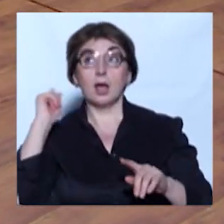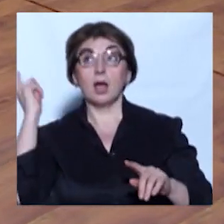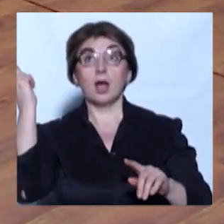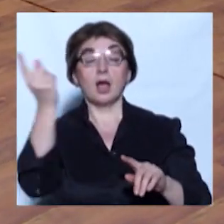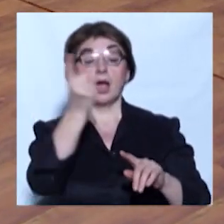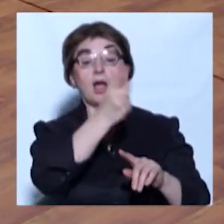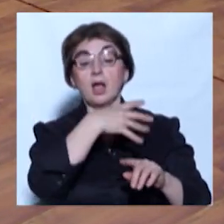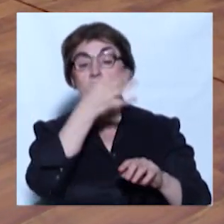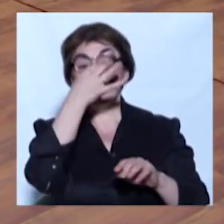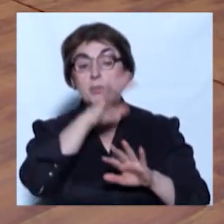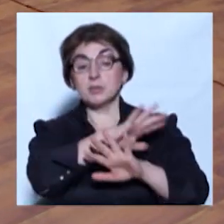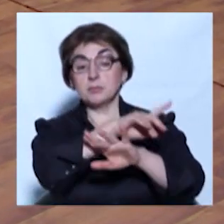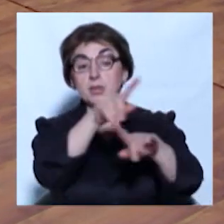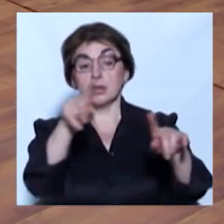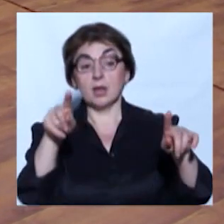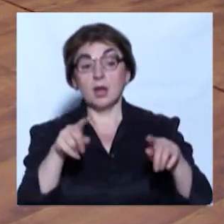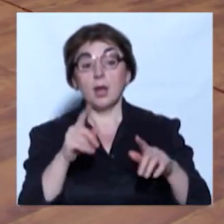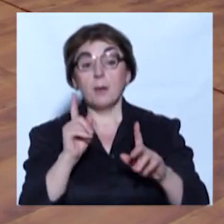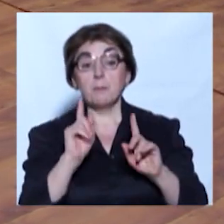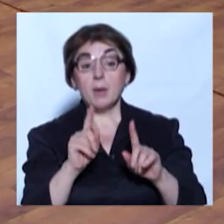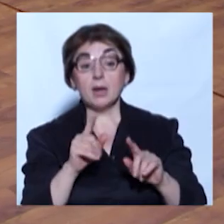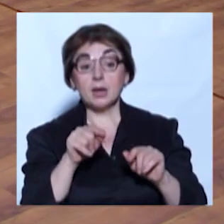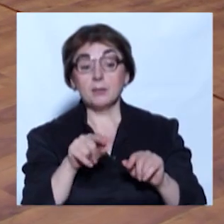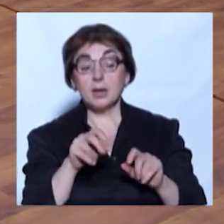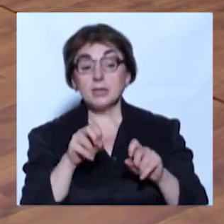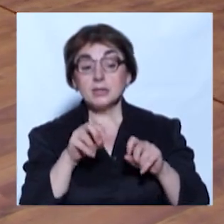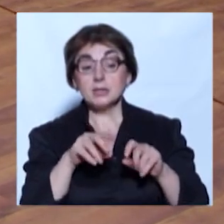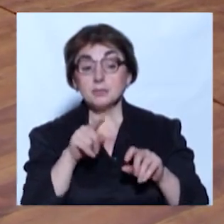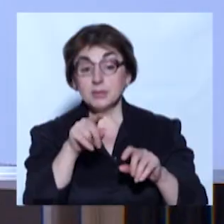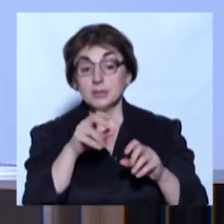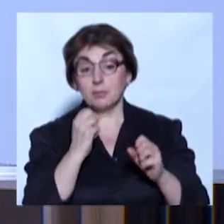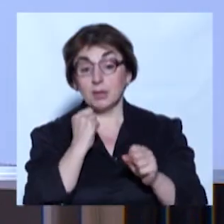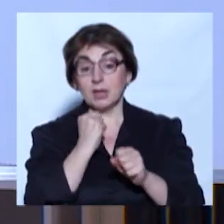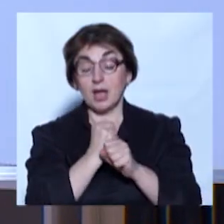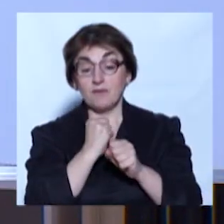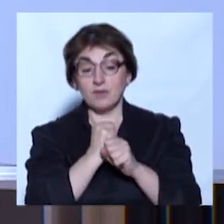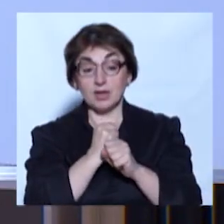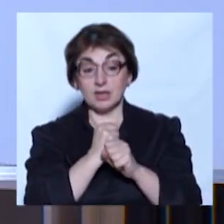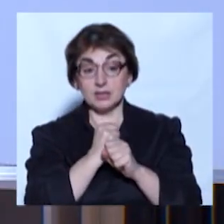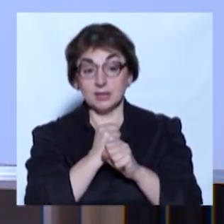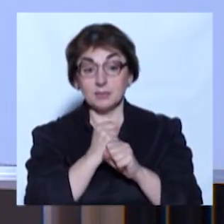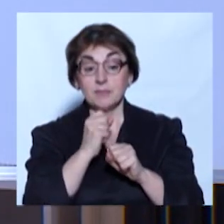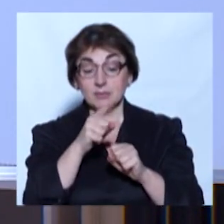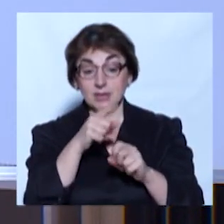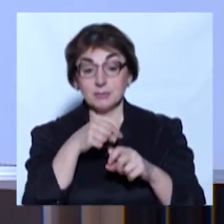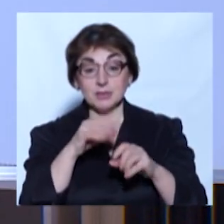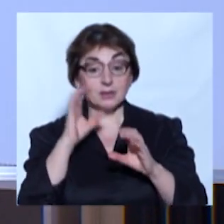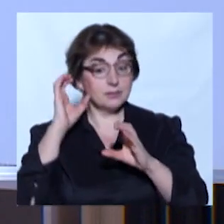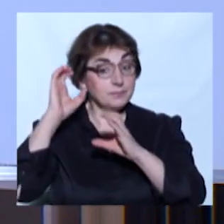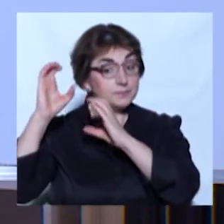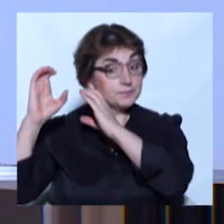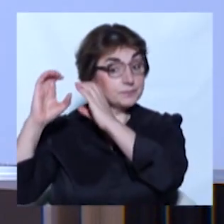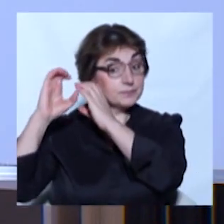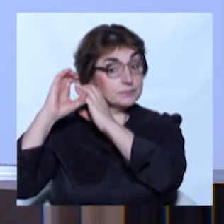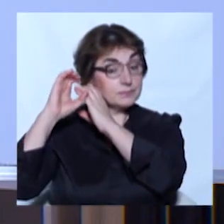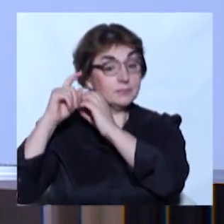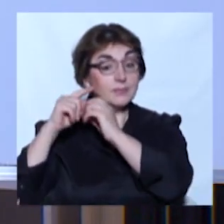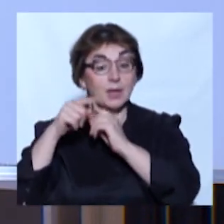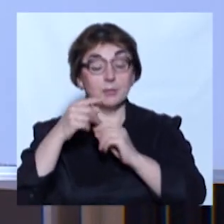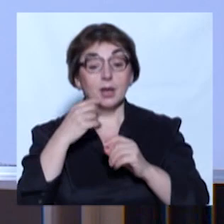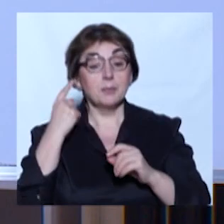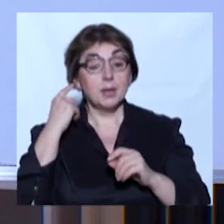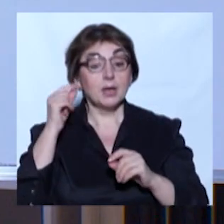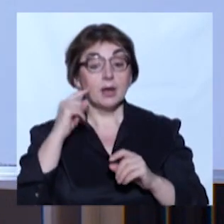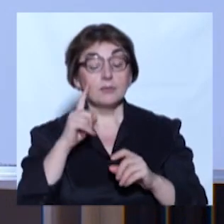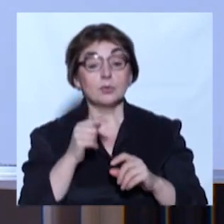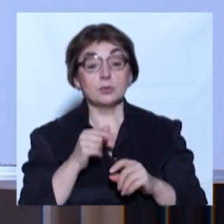მე ავიღებ აი უბრალო სასმენ მილს, რომელიც თაბახის ფურცლით გავაკეთე და მე გამოვიყენებ იმისათვის, რომ საათის წიკწიკი